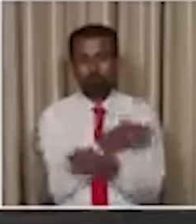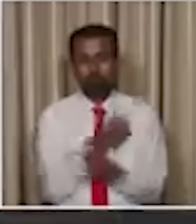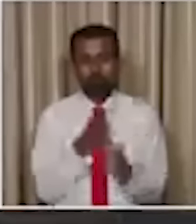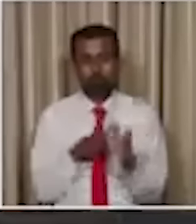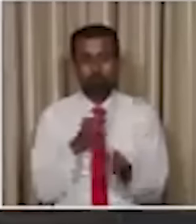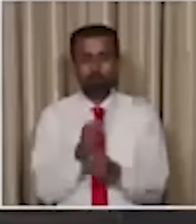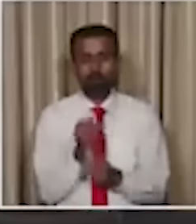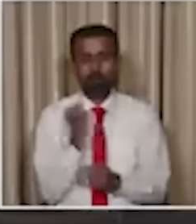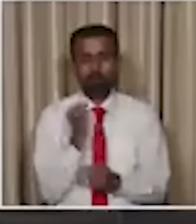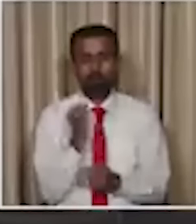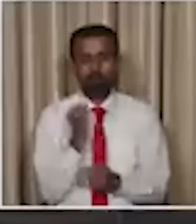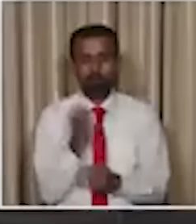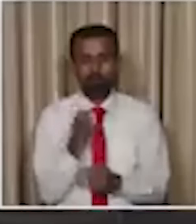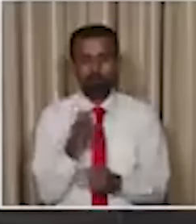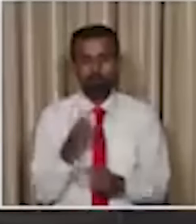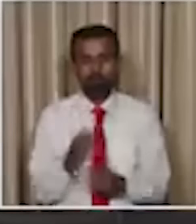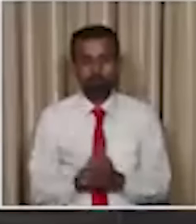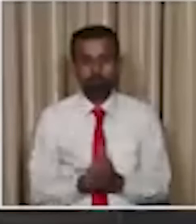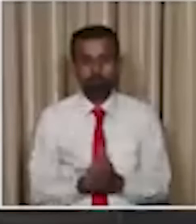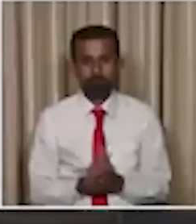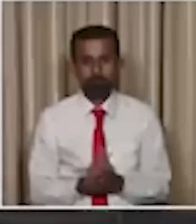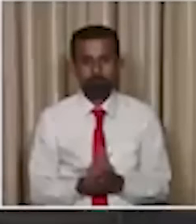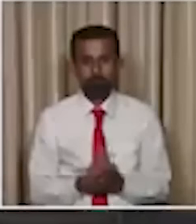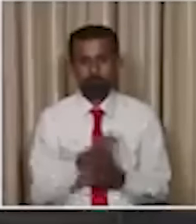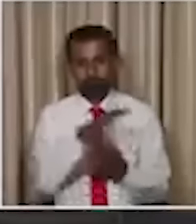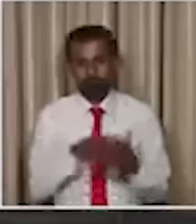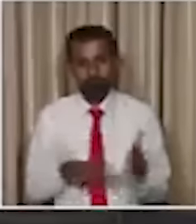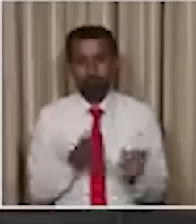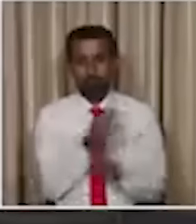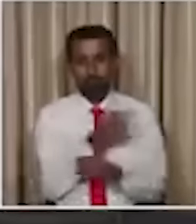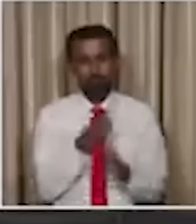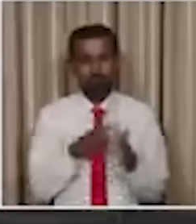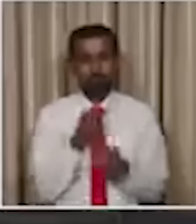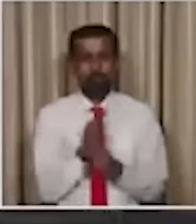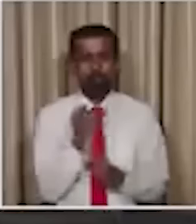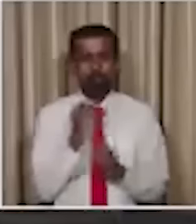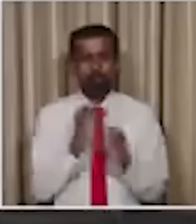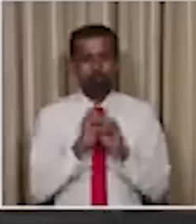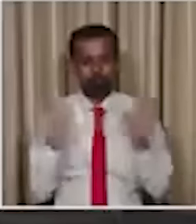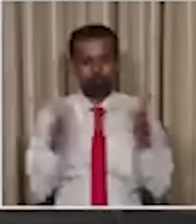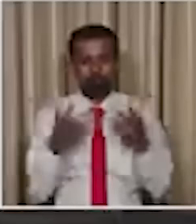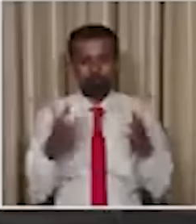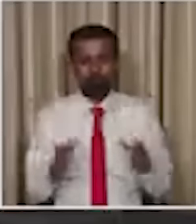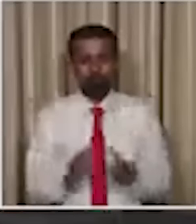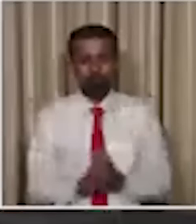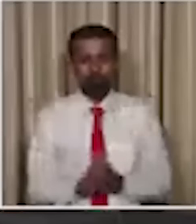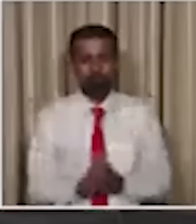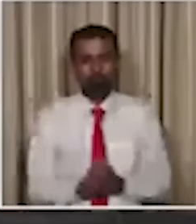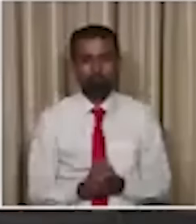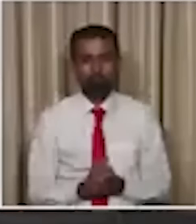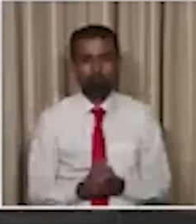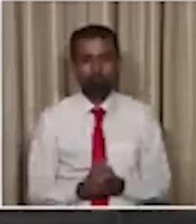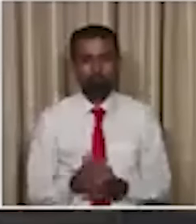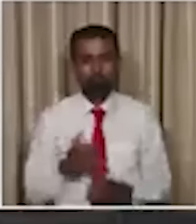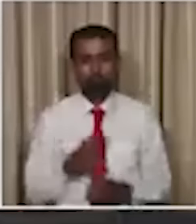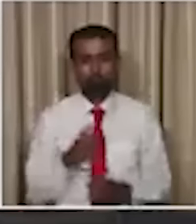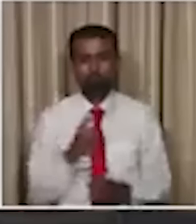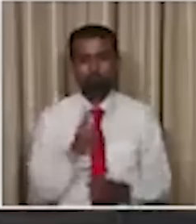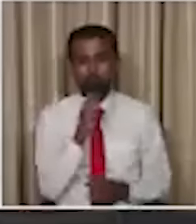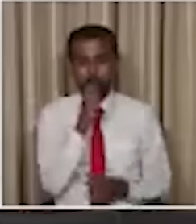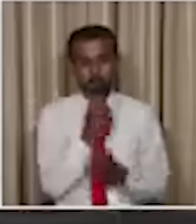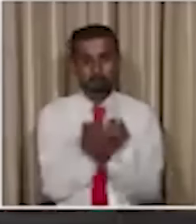හිටපු නීතිපතිතුමා මං දැන් විස්තරම කියන්නේ, හිටපු නීතිපතිතුමා මෙම් ප්‍රකාශයක් කෙරුවා. අපි රහස් පොලිසිය